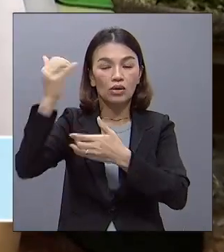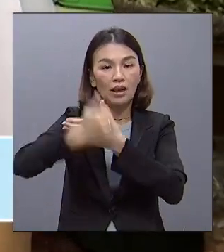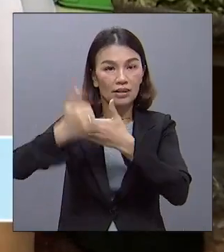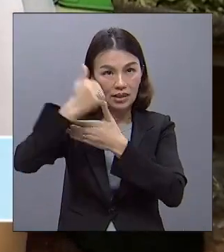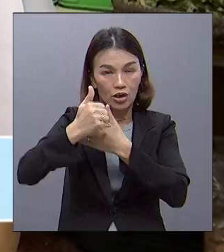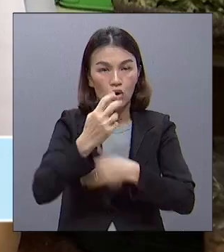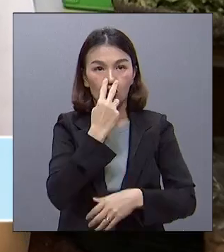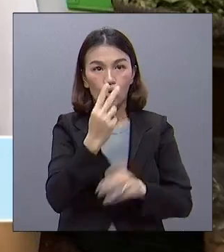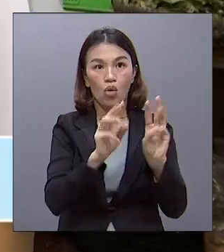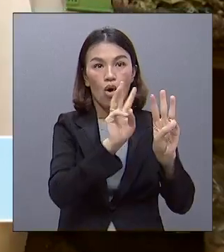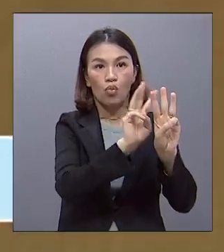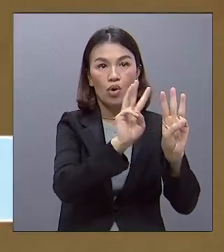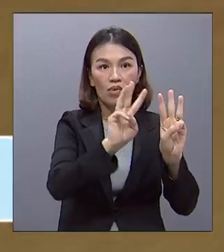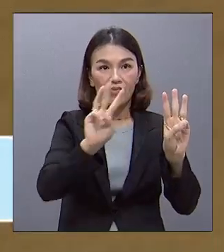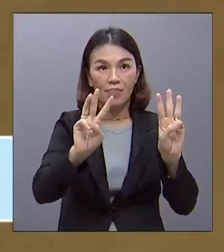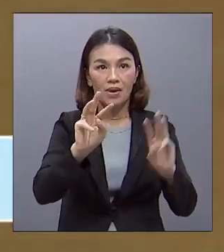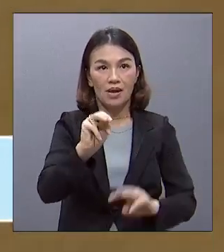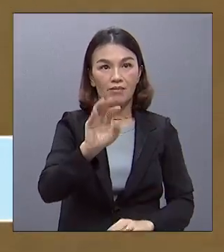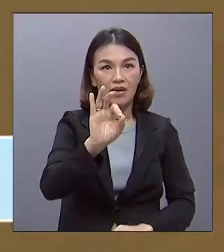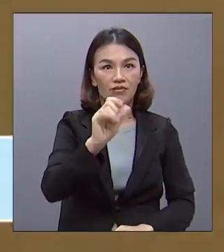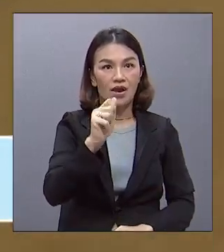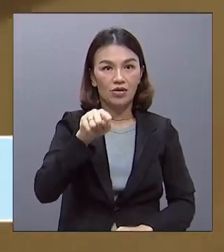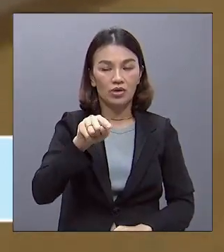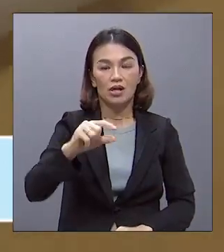ได้ที่เว็บไซต์www.mfa.com